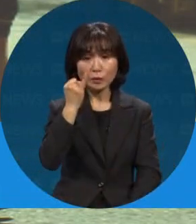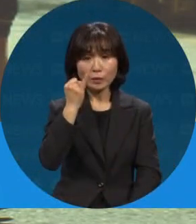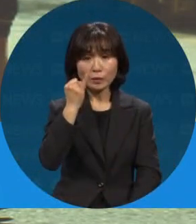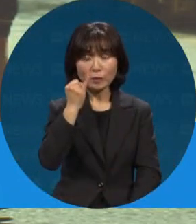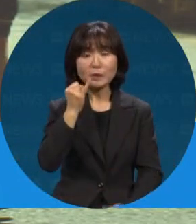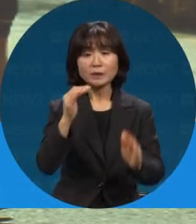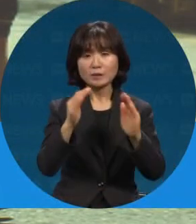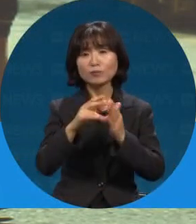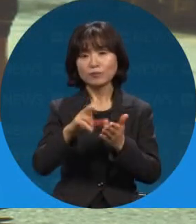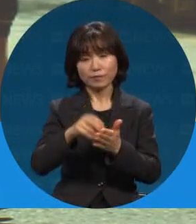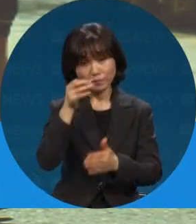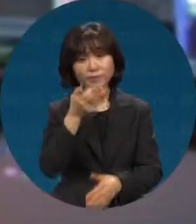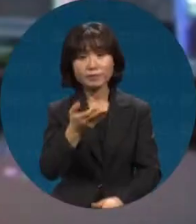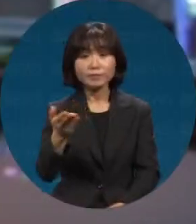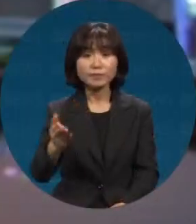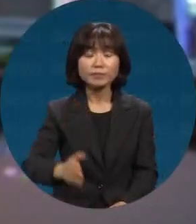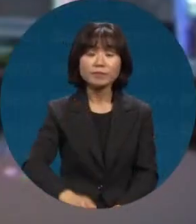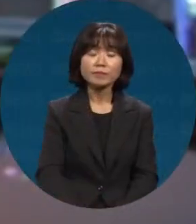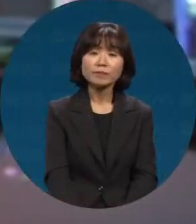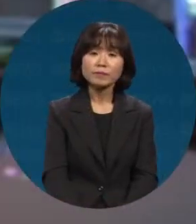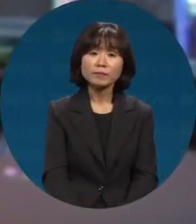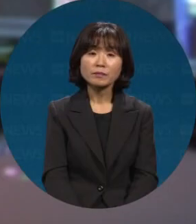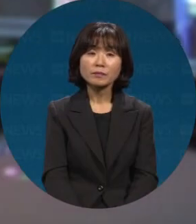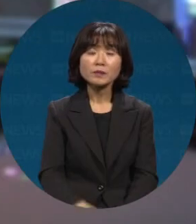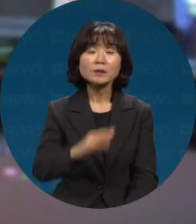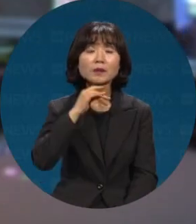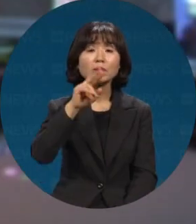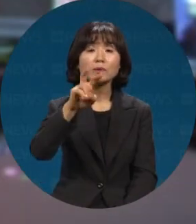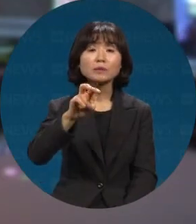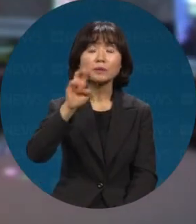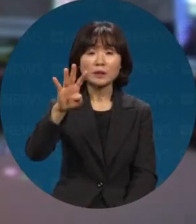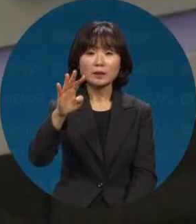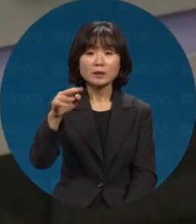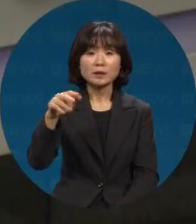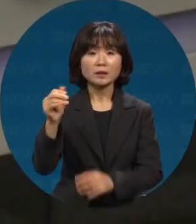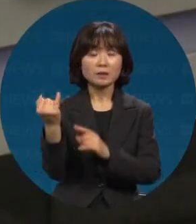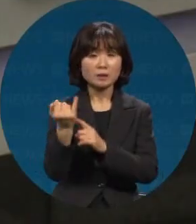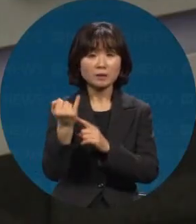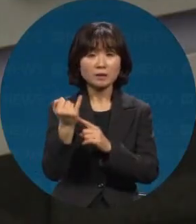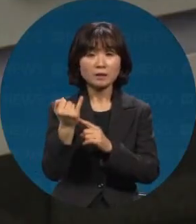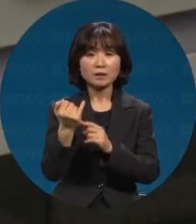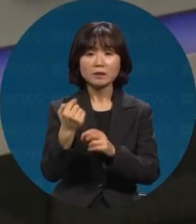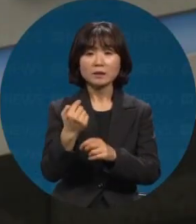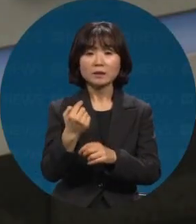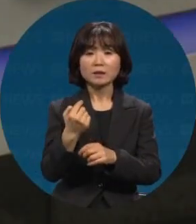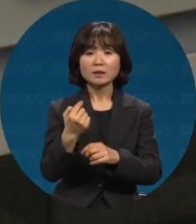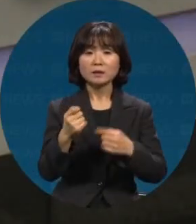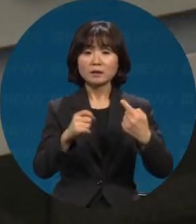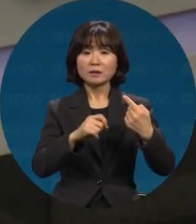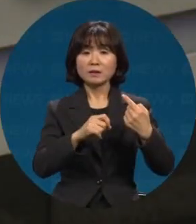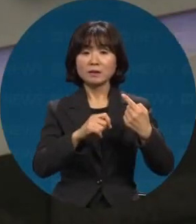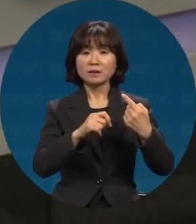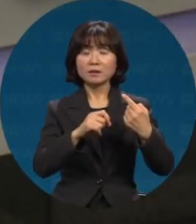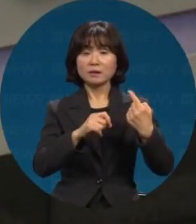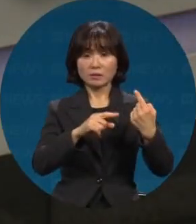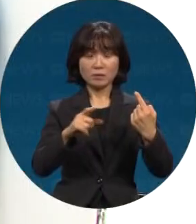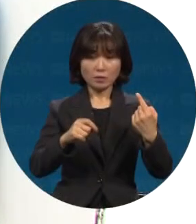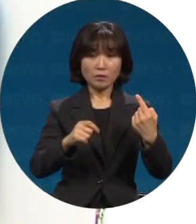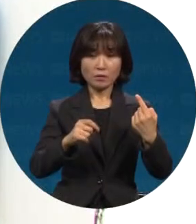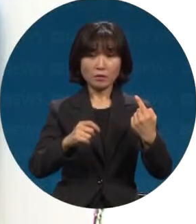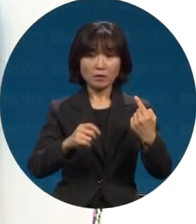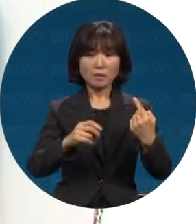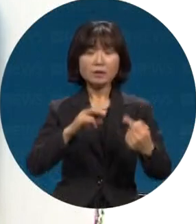진태의 기자입니다 23살 정아 씨는 지난해 4살 난 아이와 함께 모텔을 전전해야 했습니다